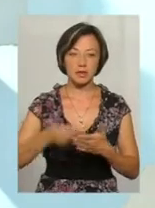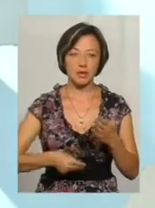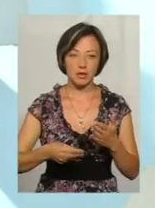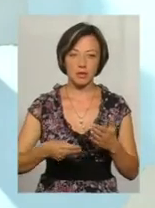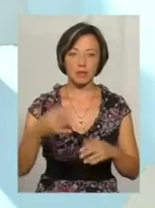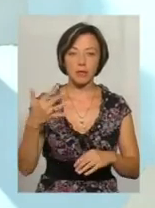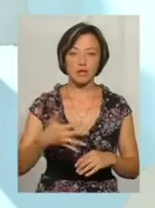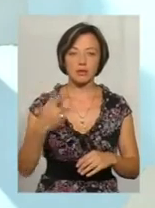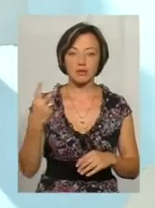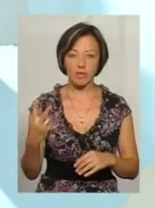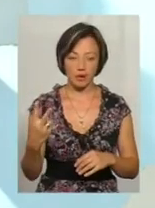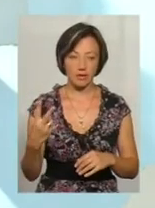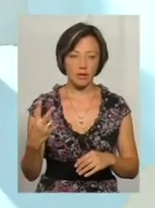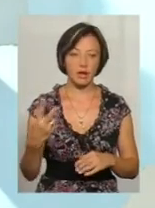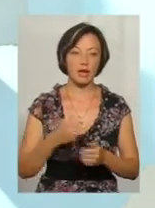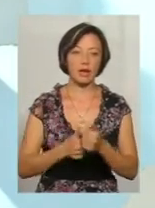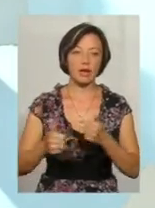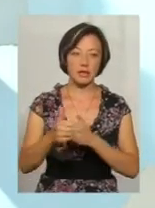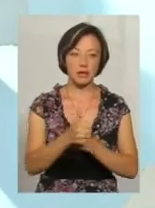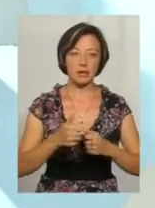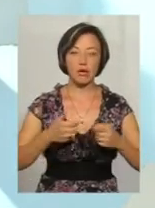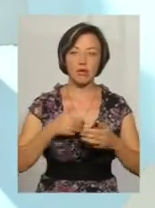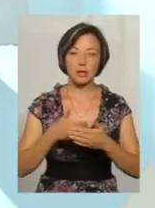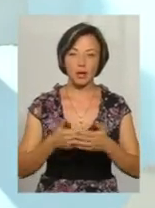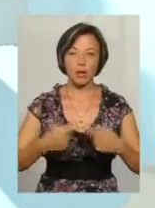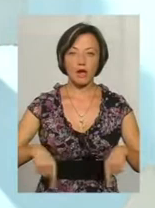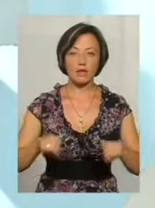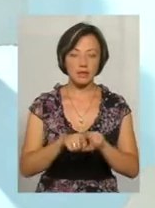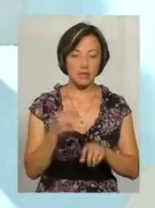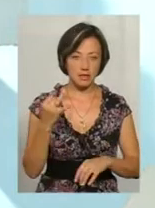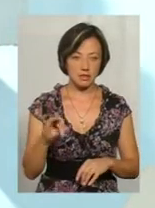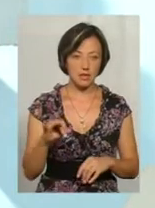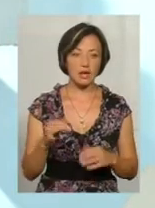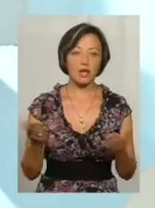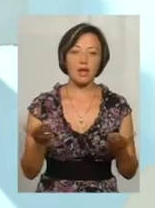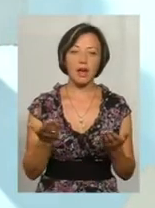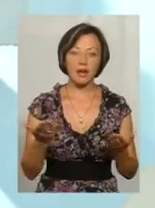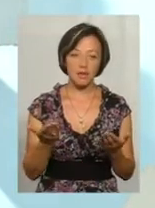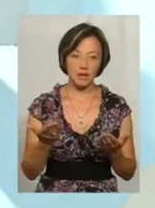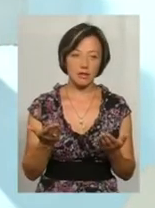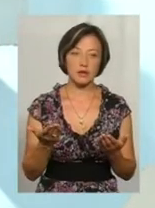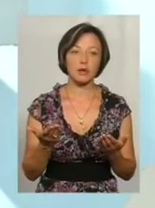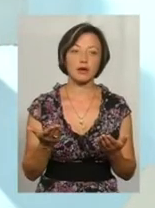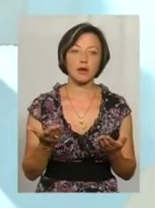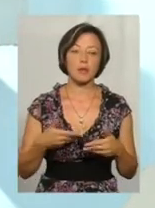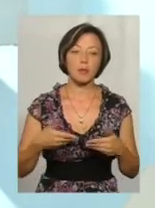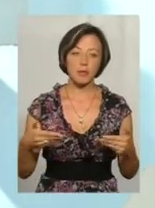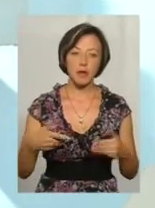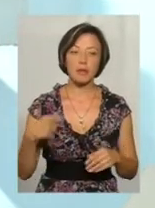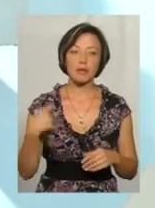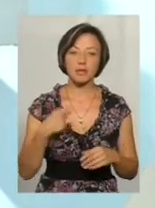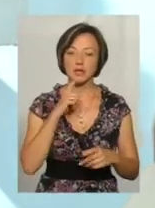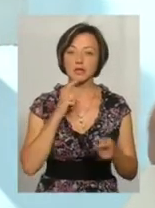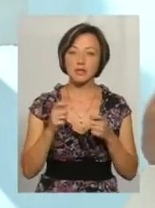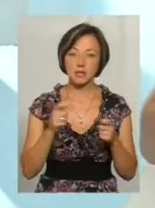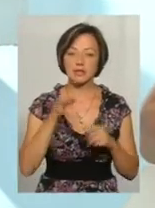аж 52 лідери громадських організацій. яких, між іншим, ми пана президента застерегли.